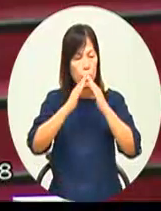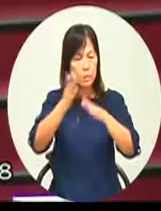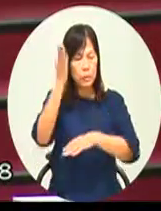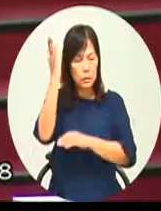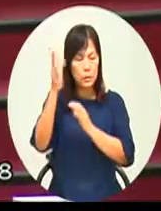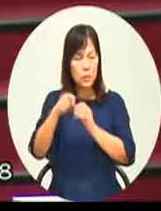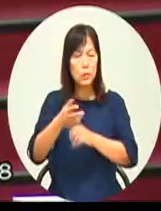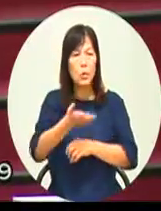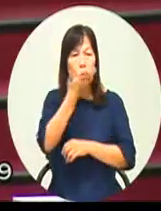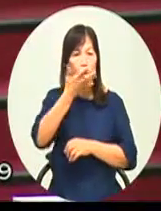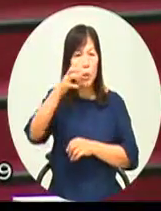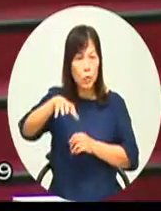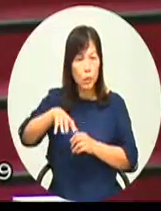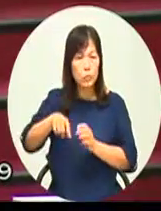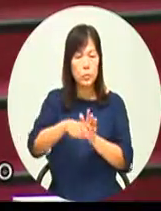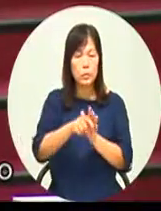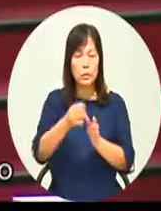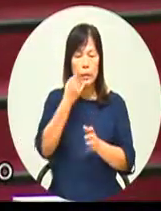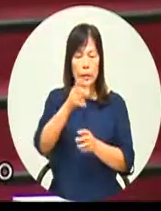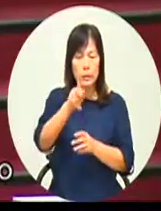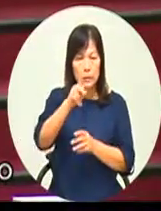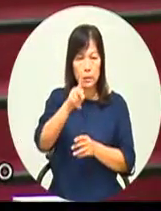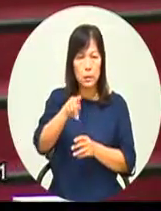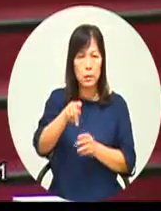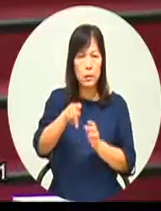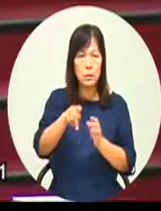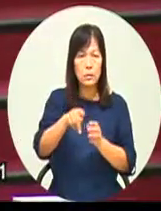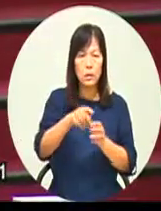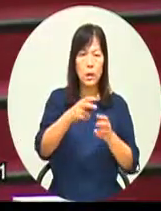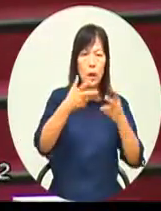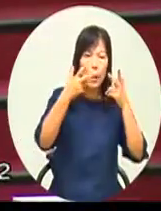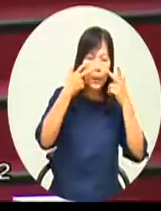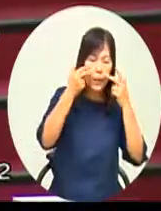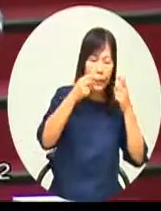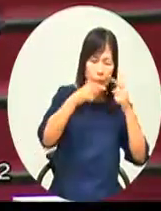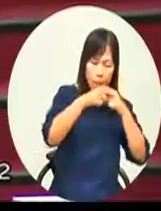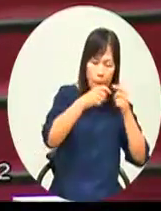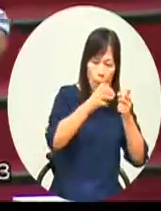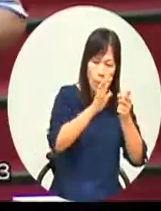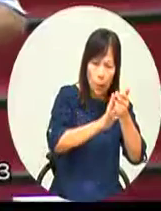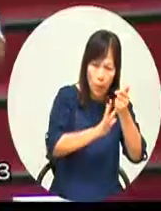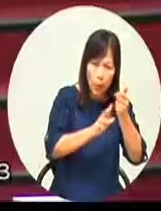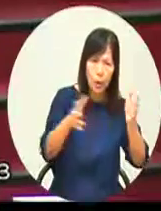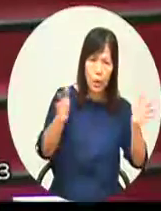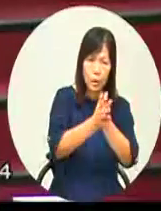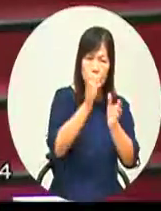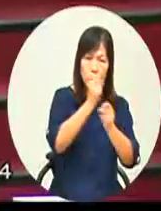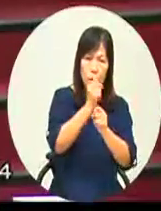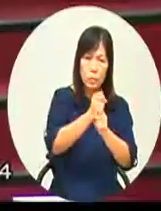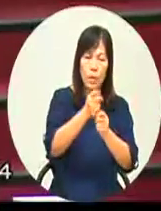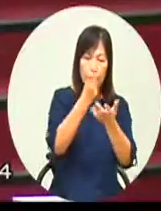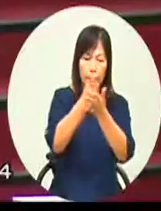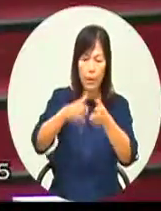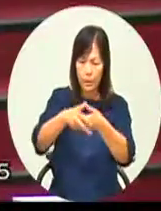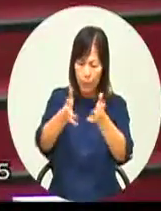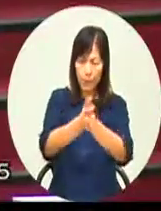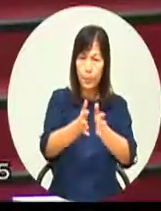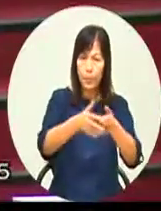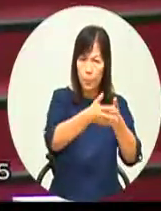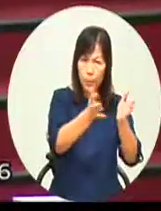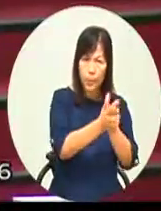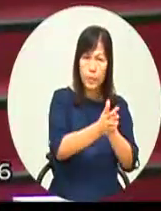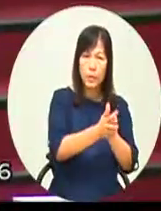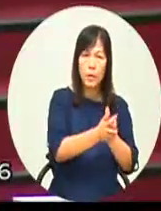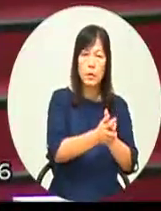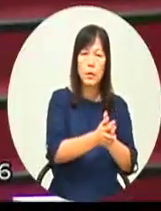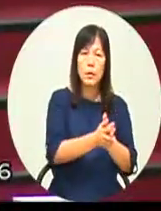光局是不是可以透过跟原民会合作，把每一个部落的迁移